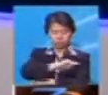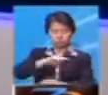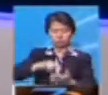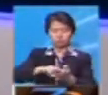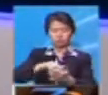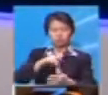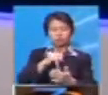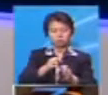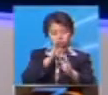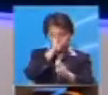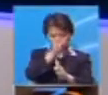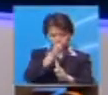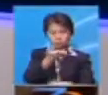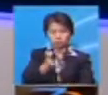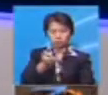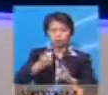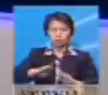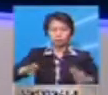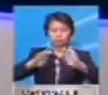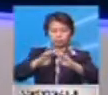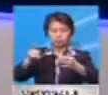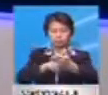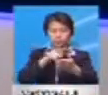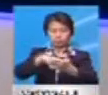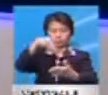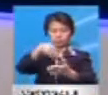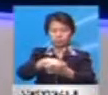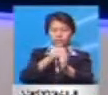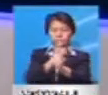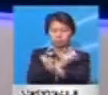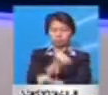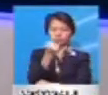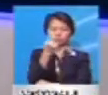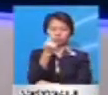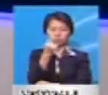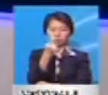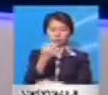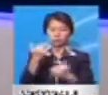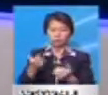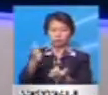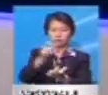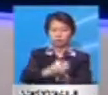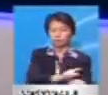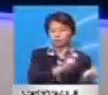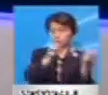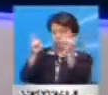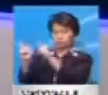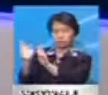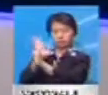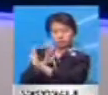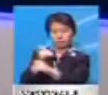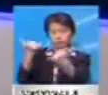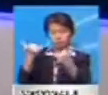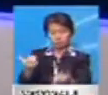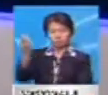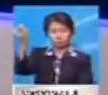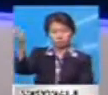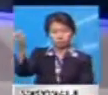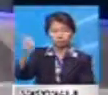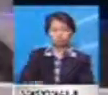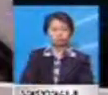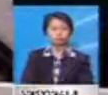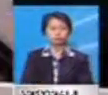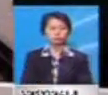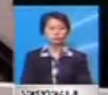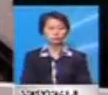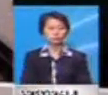Itu antara fokus bahan berita sempena pilihan raya DUN Sarawak ke-11. Baiklah, laporan penuh kita terus saja bersama dengan Damia Cassandra Manja. Silakan